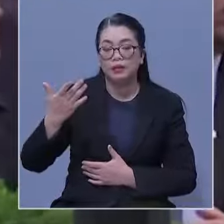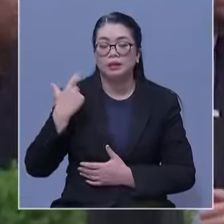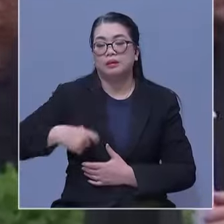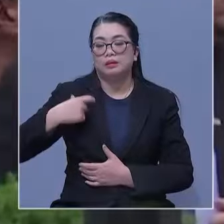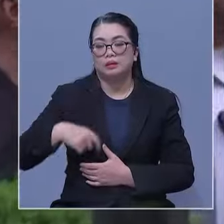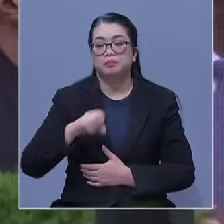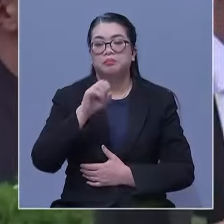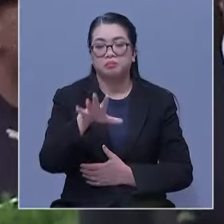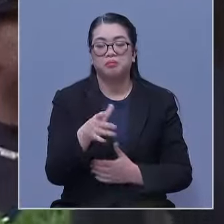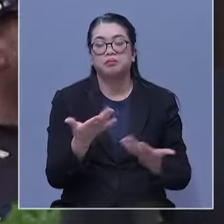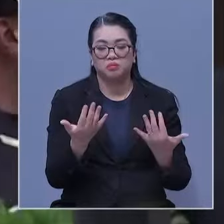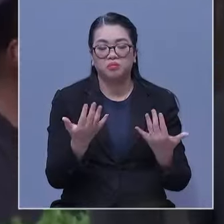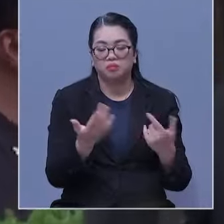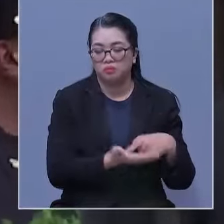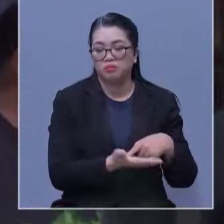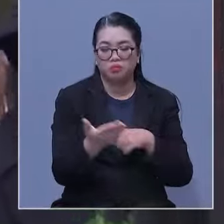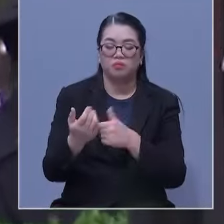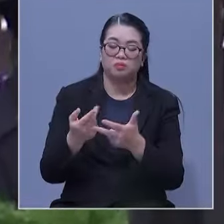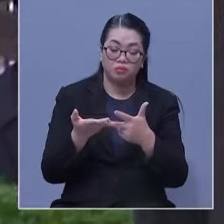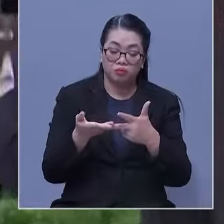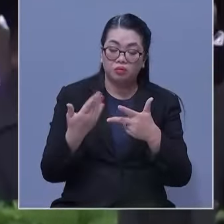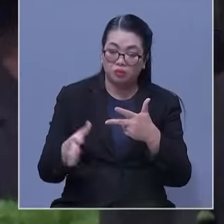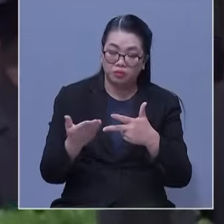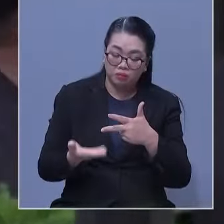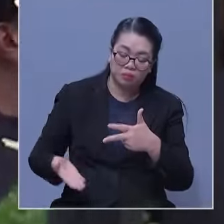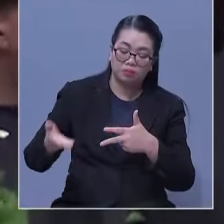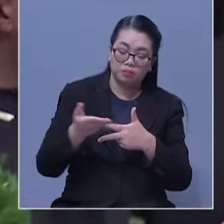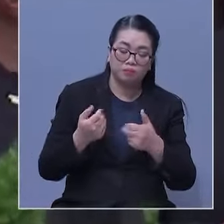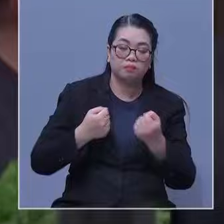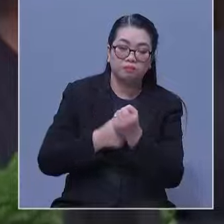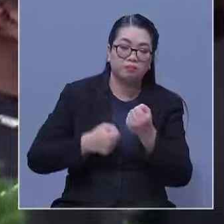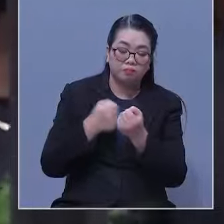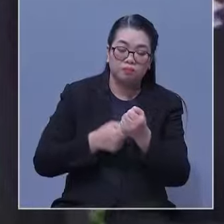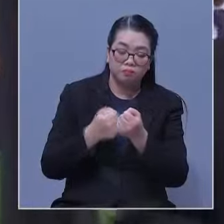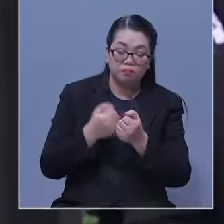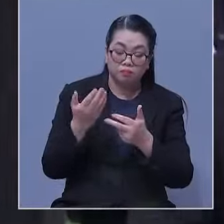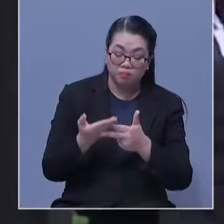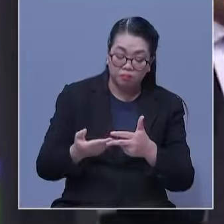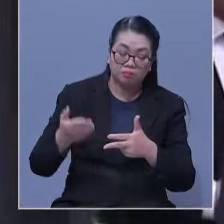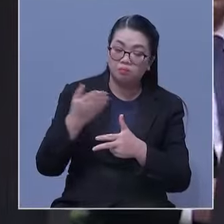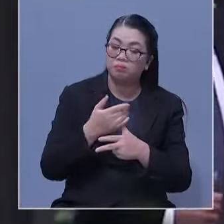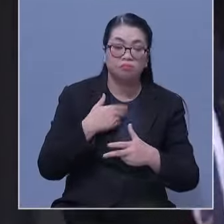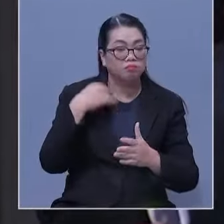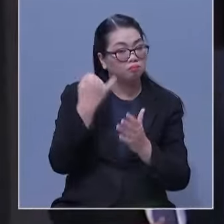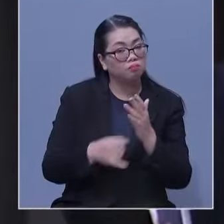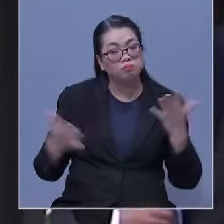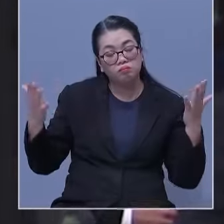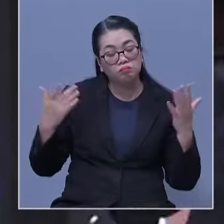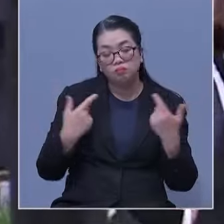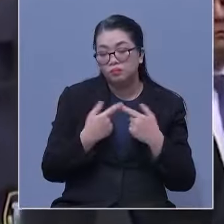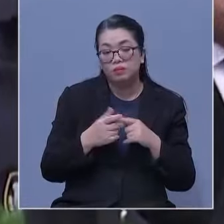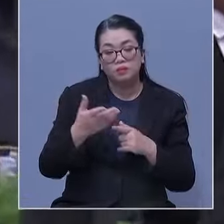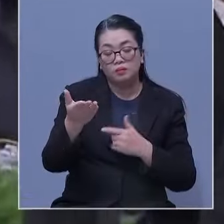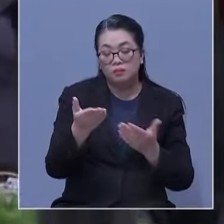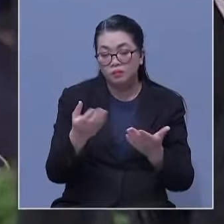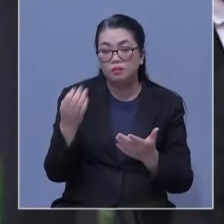บอกว่าเดี๋ยวจะยื่นอุทธรณ์ในทันทีนะคะ ครับ ยังไงจะต่อสู้เต็มที่เพราะเขายืนยันว่าเขาไม่ผิดแต่ขณะเดียวกันท